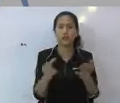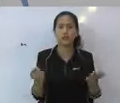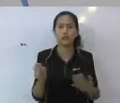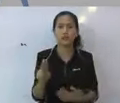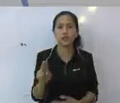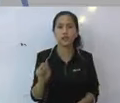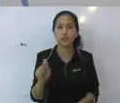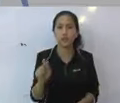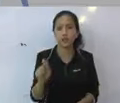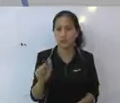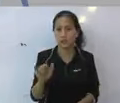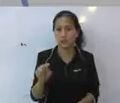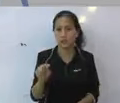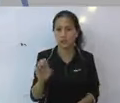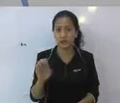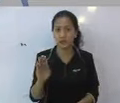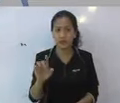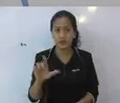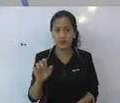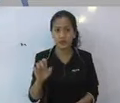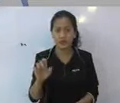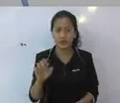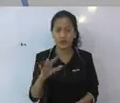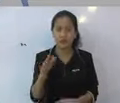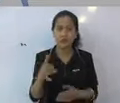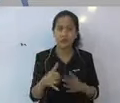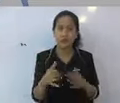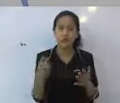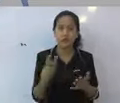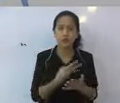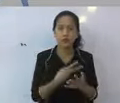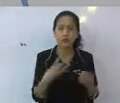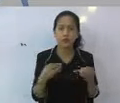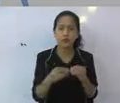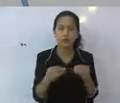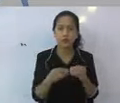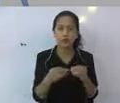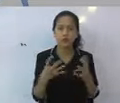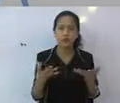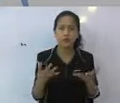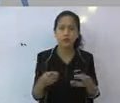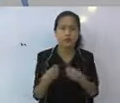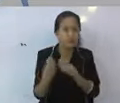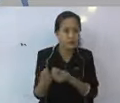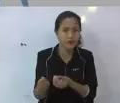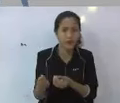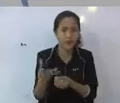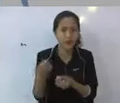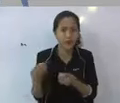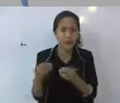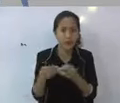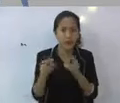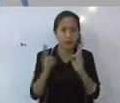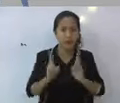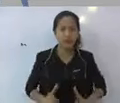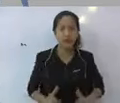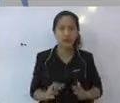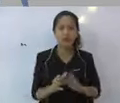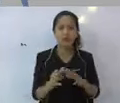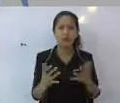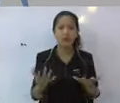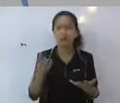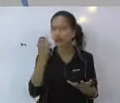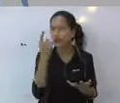ba, yun yung marami tayong supply, unang-una. Yun yung mas healthy, di ba? At saka yun yung talagang